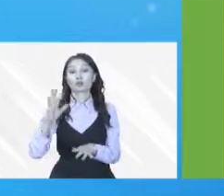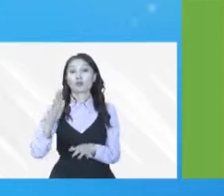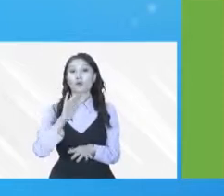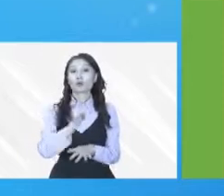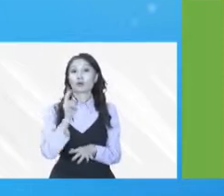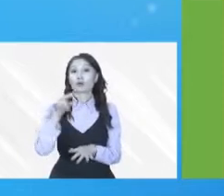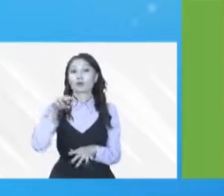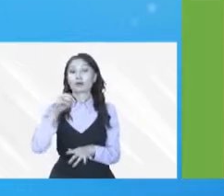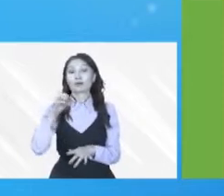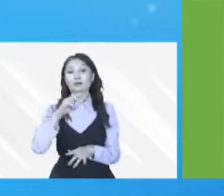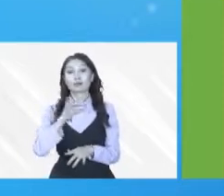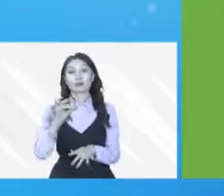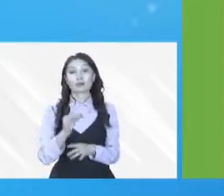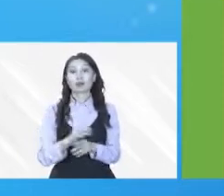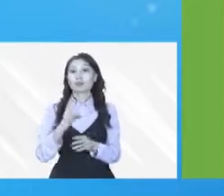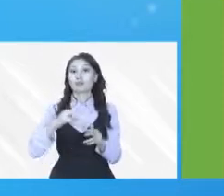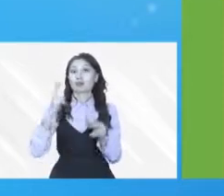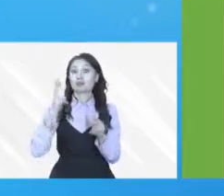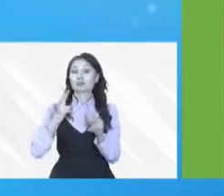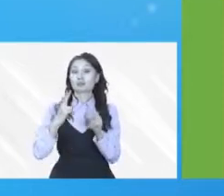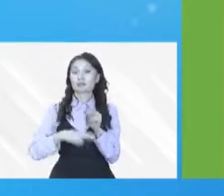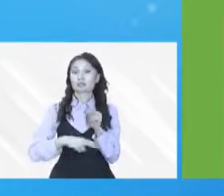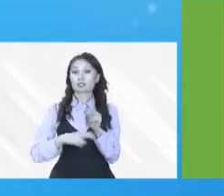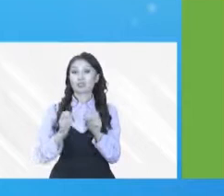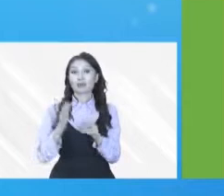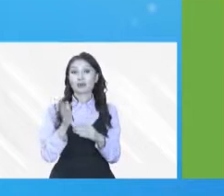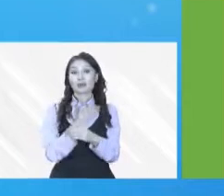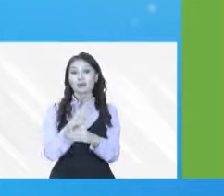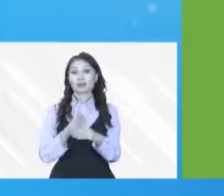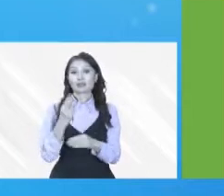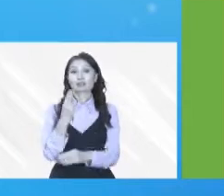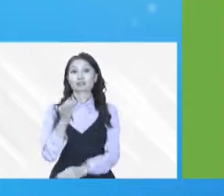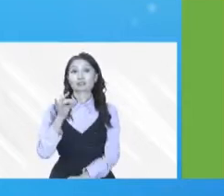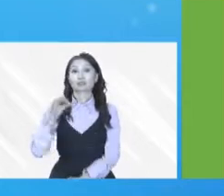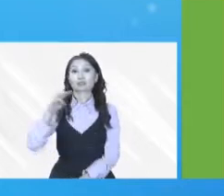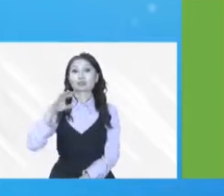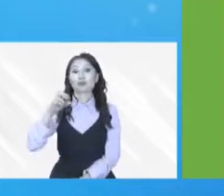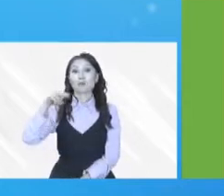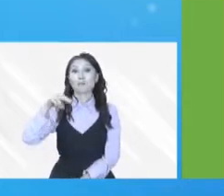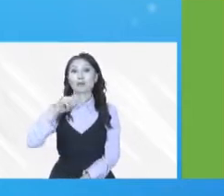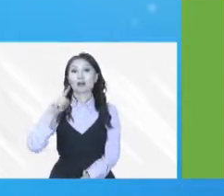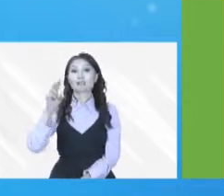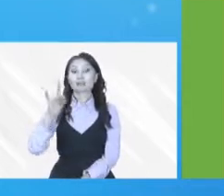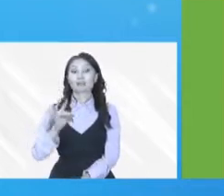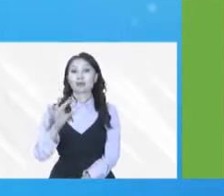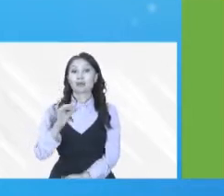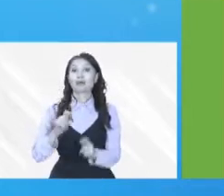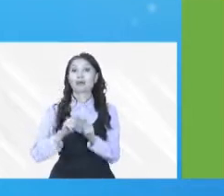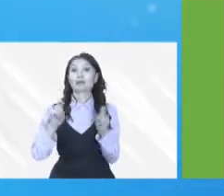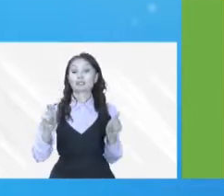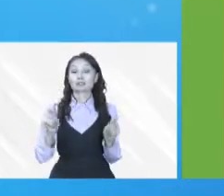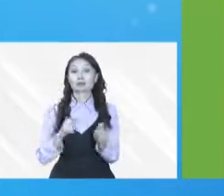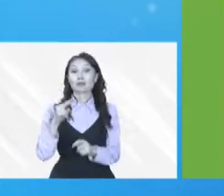клетки. Стадия завершается делением цитоплазмы, цитокинезом и